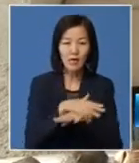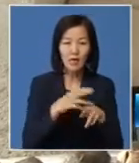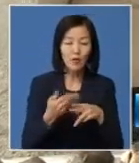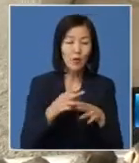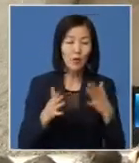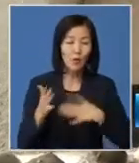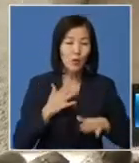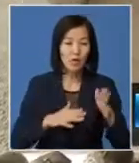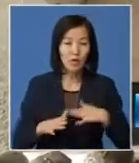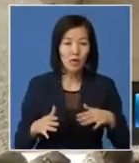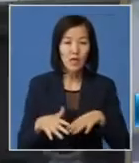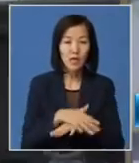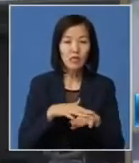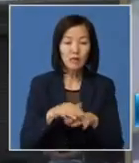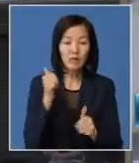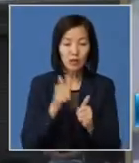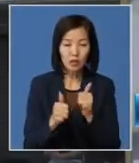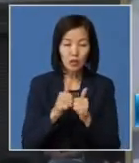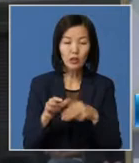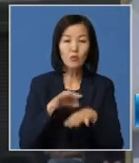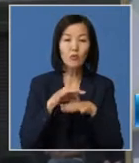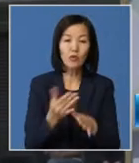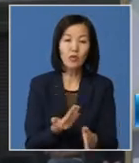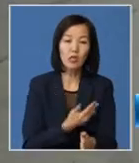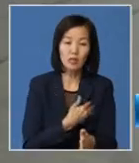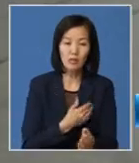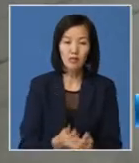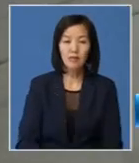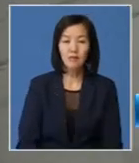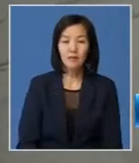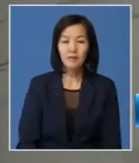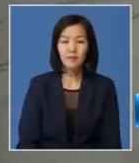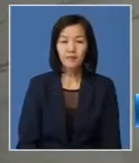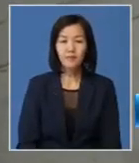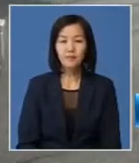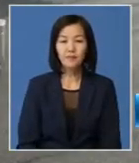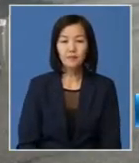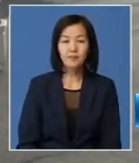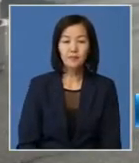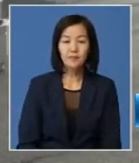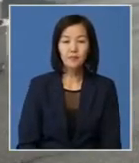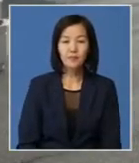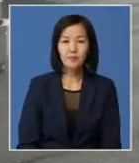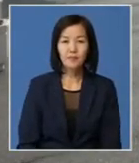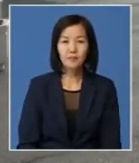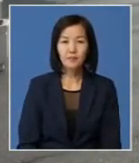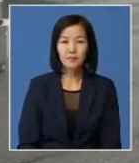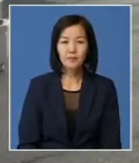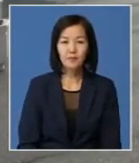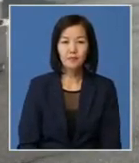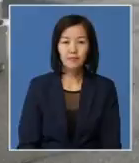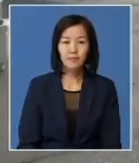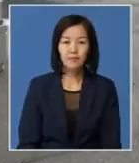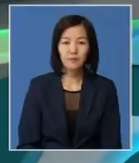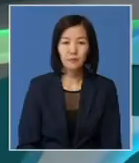қуанышты. Осындай жәрменкелер жиі болып тұрса деп, тілектерін де жасырмады. Ботагөз Бейсенбай, Ерболат Антелов, Жетісу